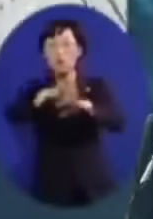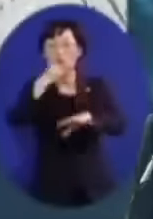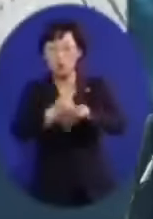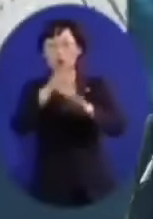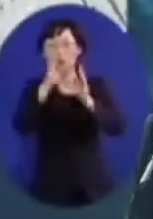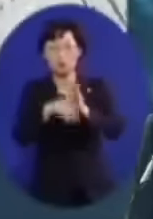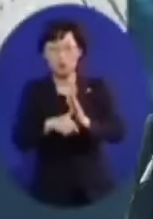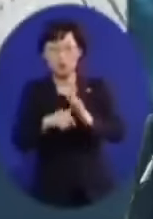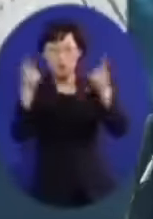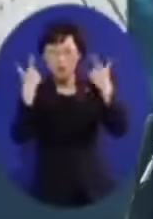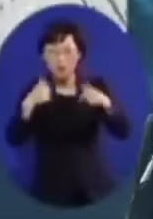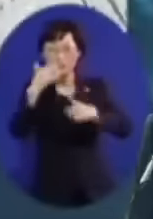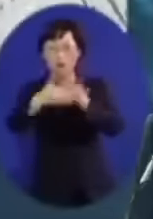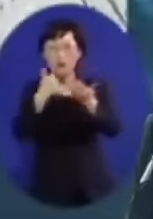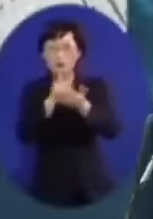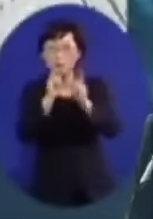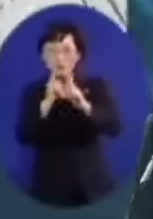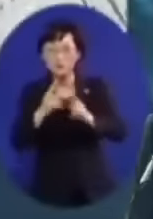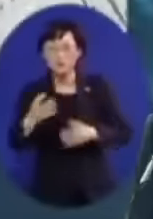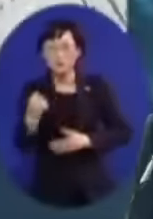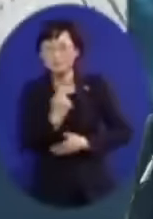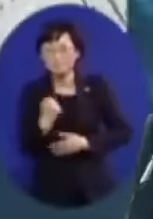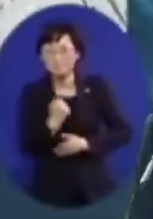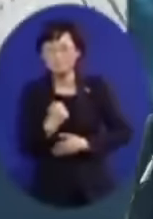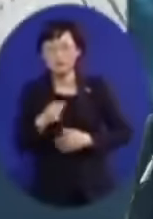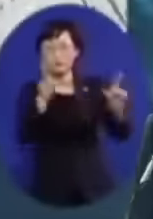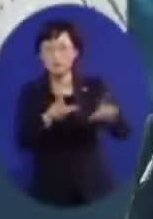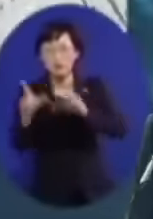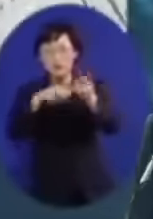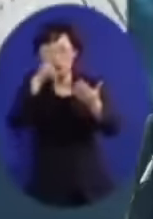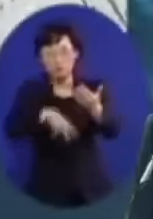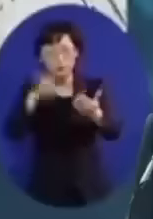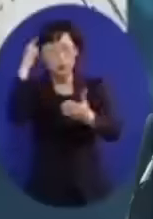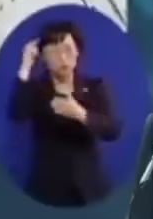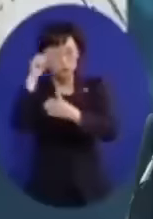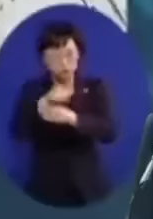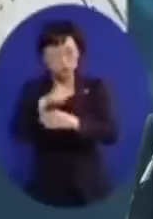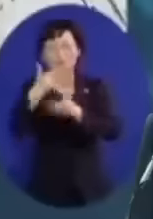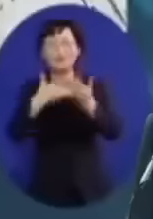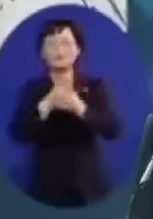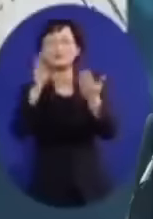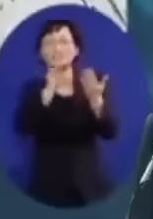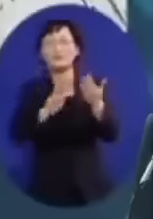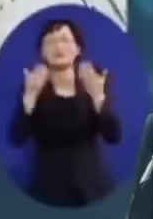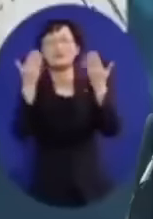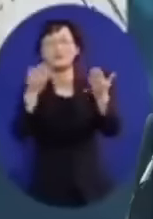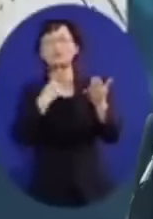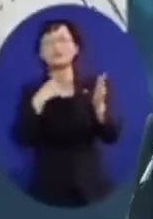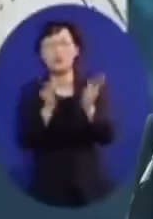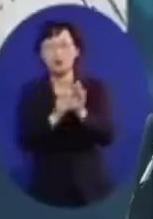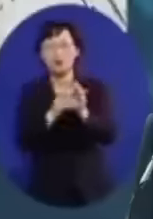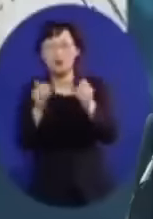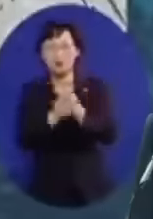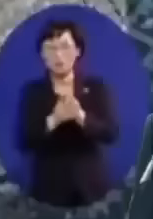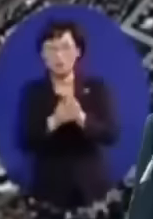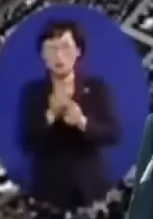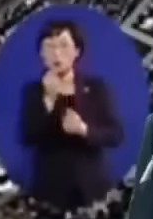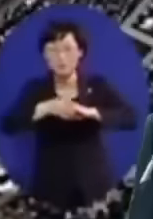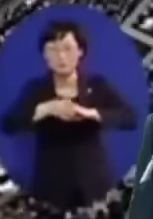여왕은 늘 성경을 옆에 두고 생활하며 성경을 읽고 묵상하고 하나님을 찬양했습니다. 그 결과로 조그마한